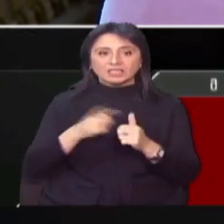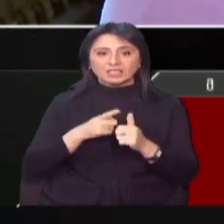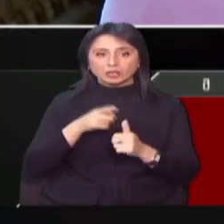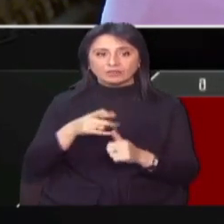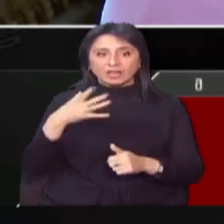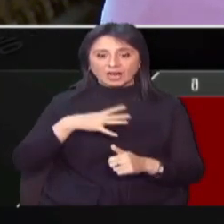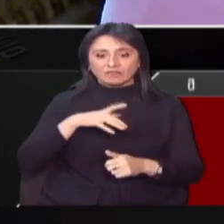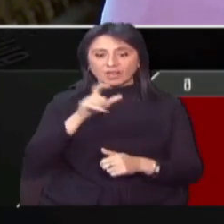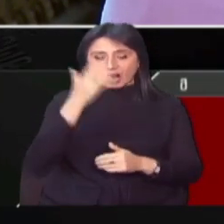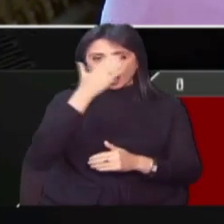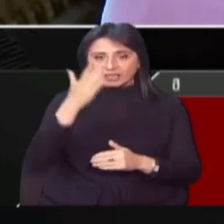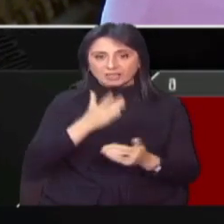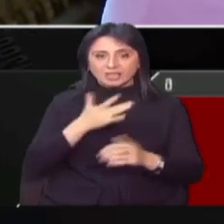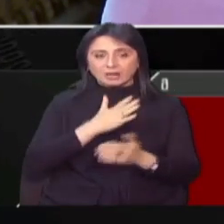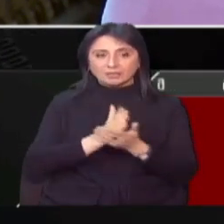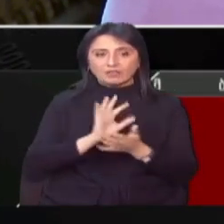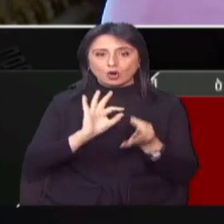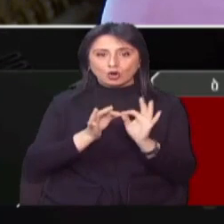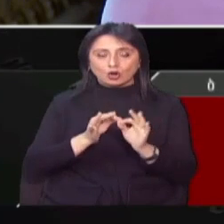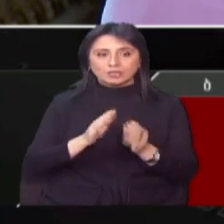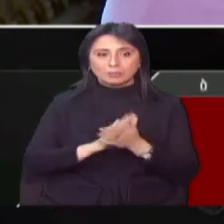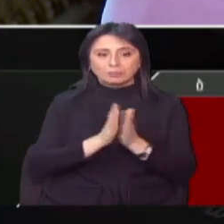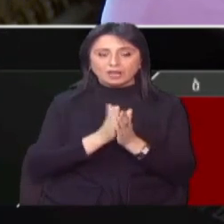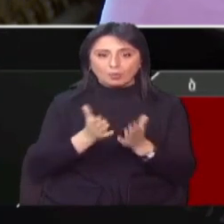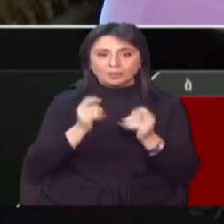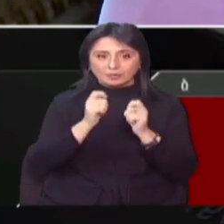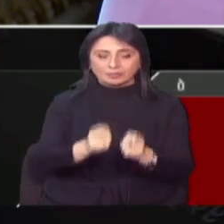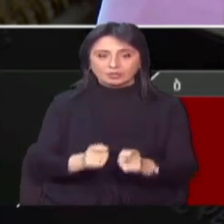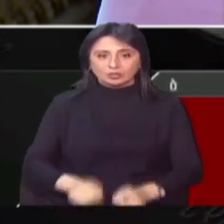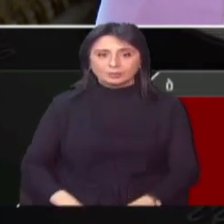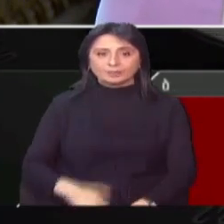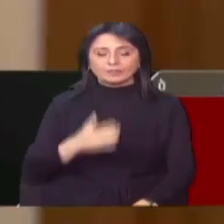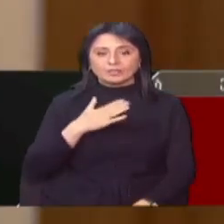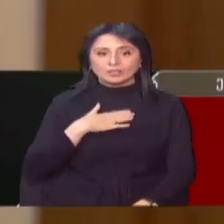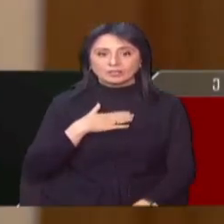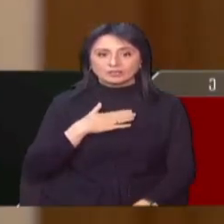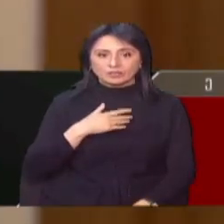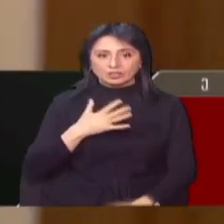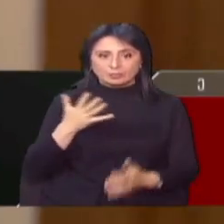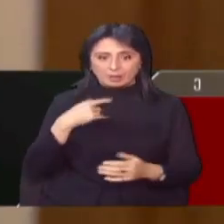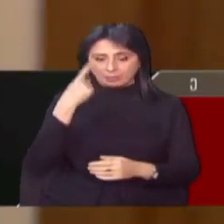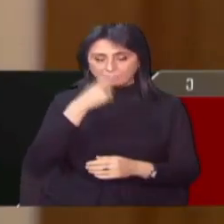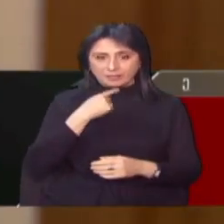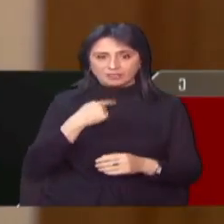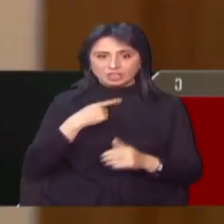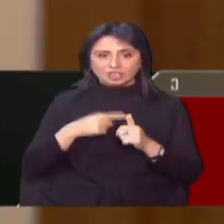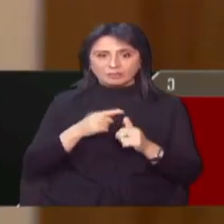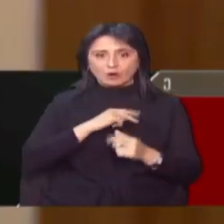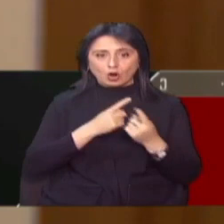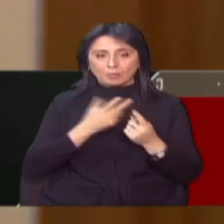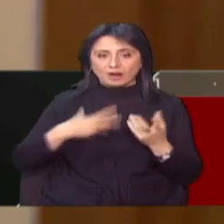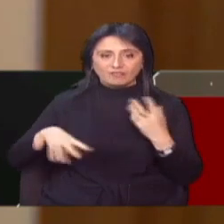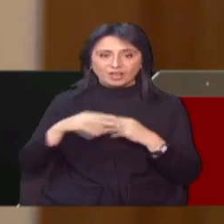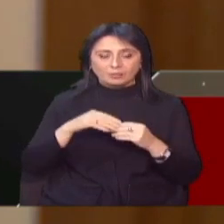სტატუსი ქართველი ხალხის დამსახურებით კონკრეტული წინაპირობებით მიანიჭონ. Ჩვენ მეტპირადად ლელოსახელ და ჩემმა კოლეგებმა